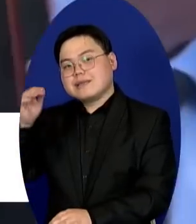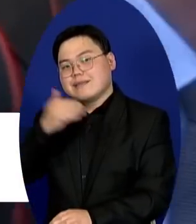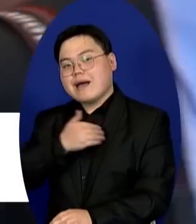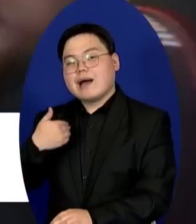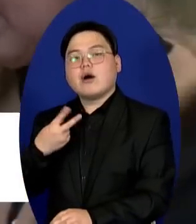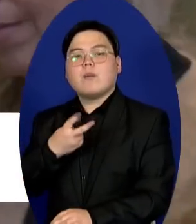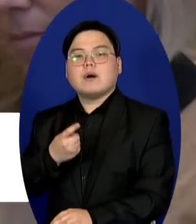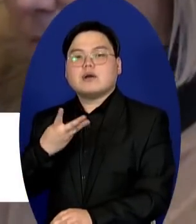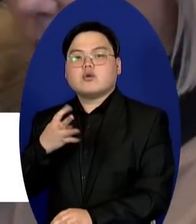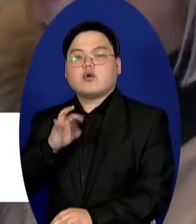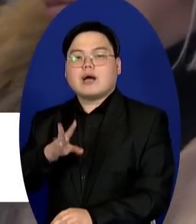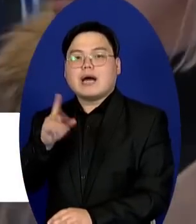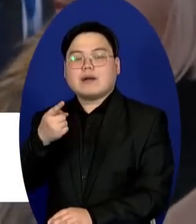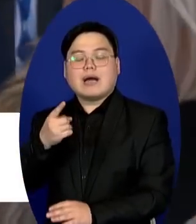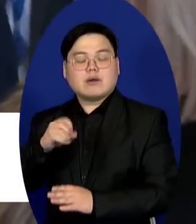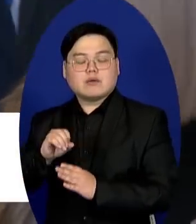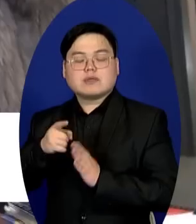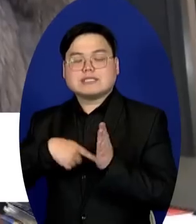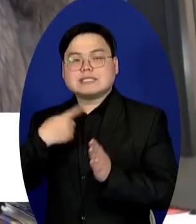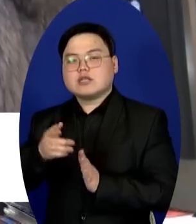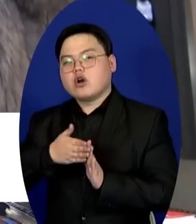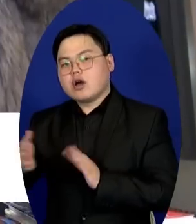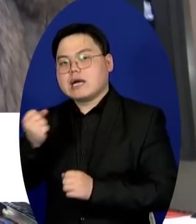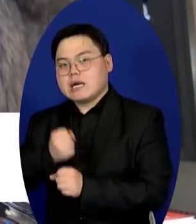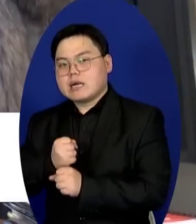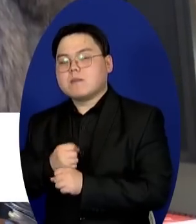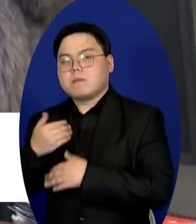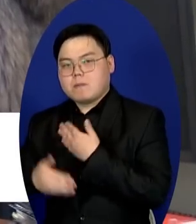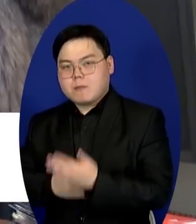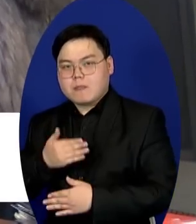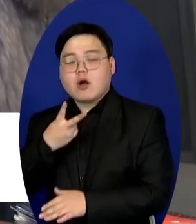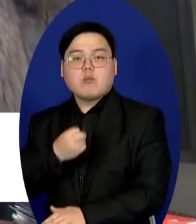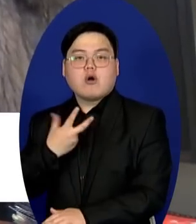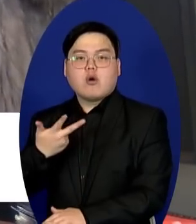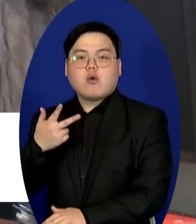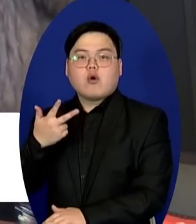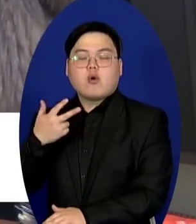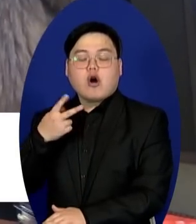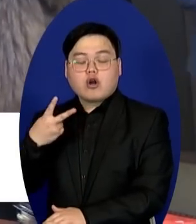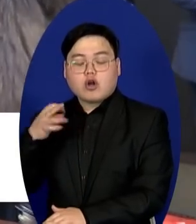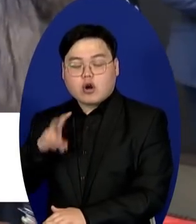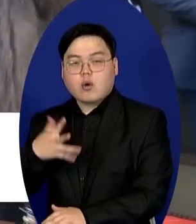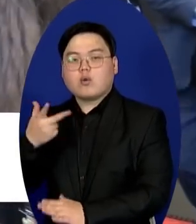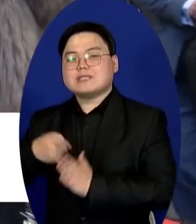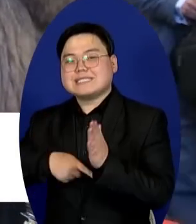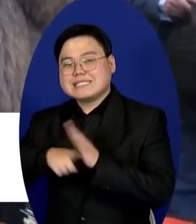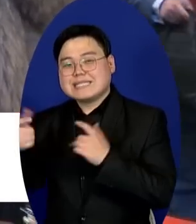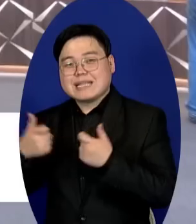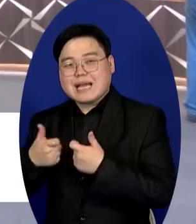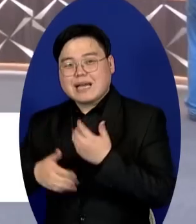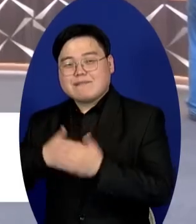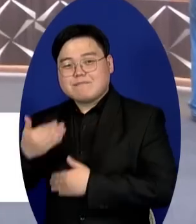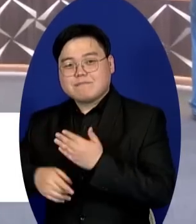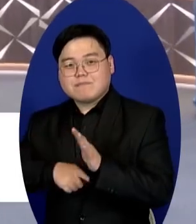оны 10-р сарын 1-ээс хойш хасж байгаа. Энэ оны 3-р сард Орос Украины дайн эхлэсний улмаас түүний бүрэн эрхийг 2023